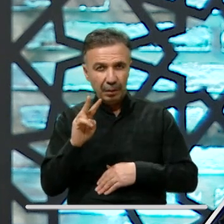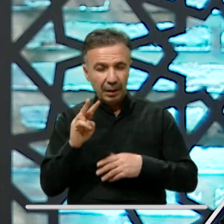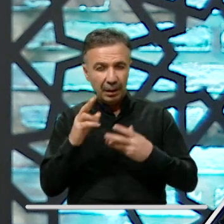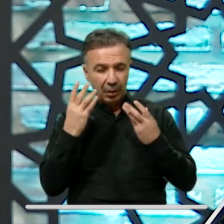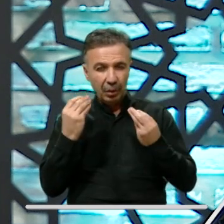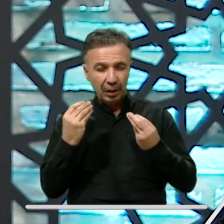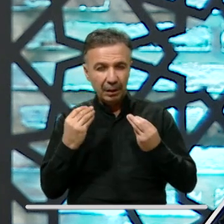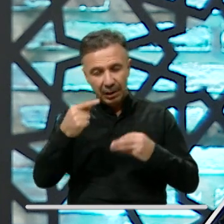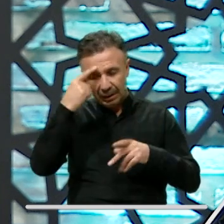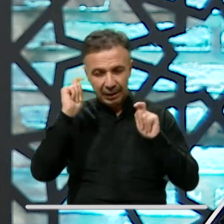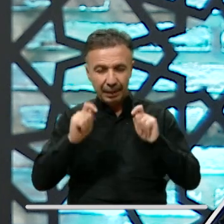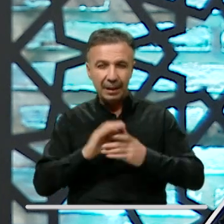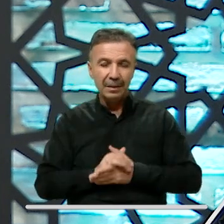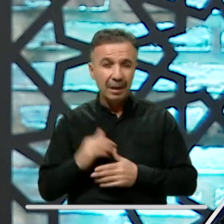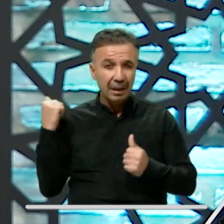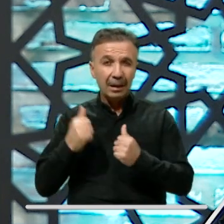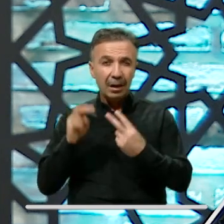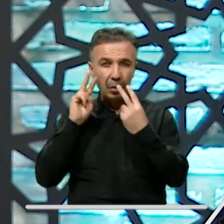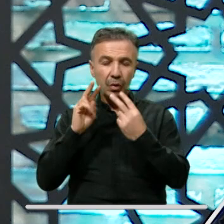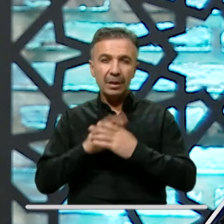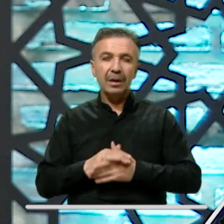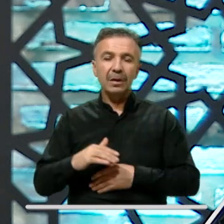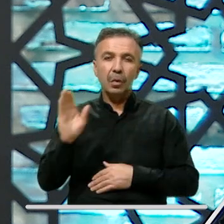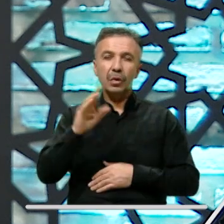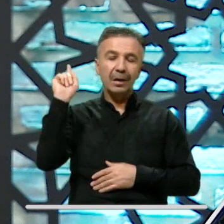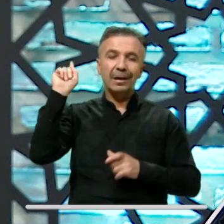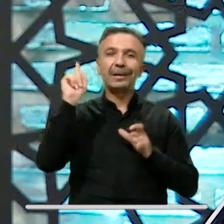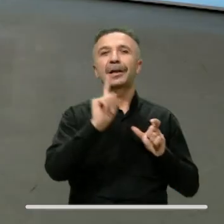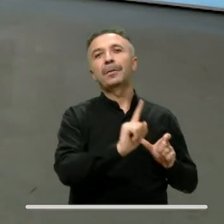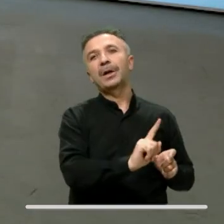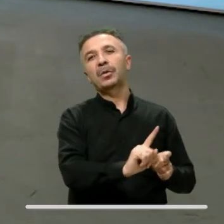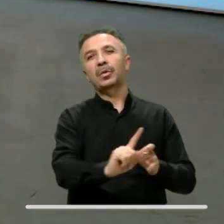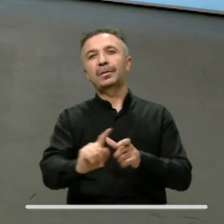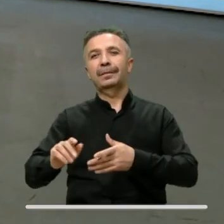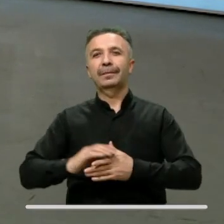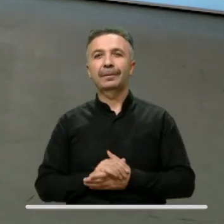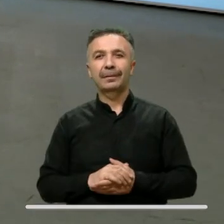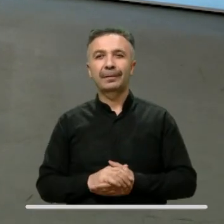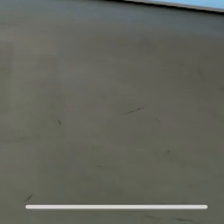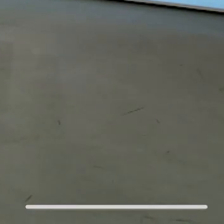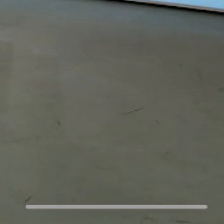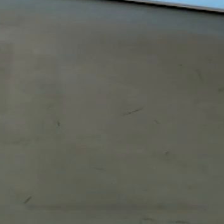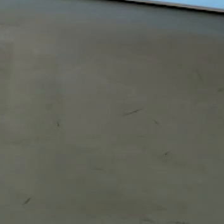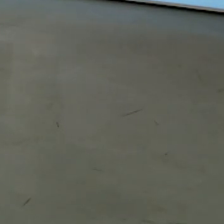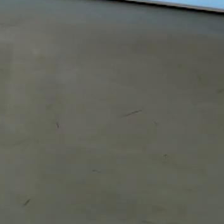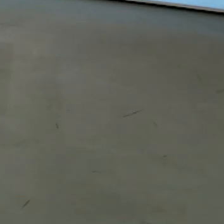olmayı cümlemize nasip etsin. Tekrar görüşünceye dek hoşça kalın, Allah'a emanet olun.